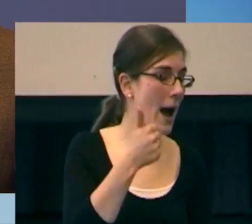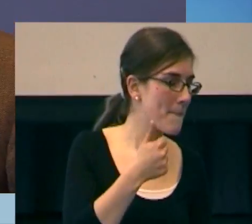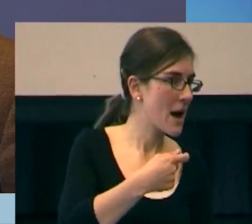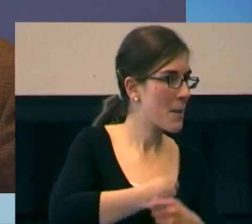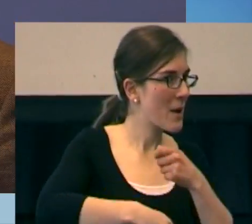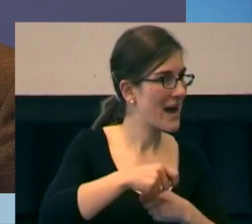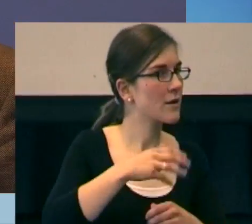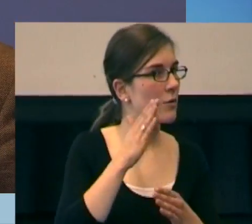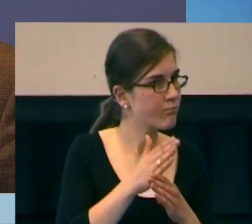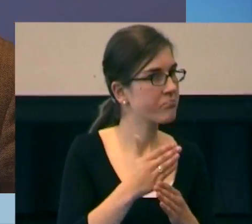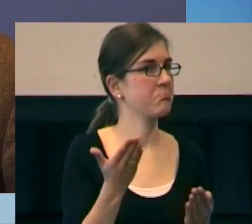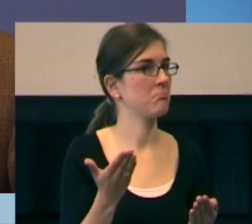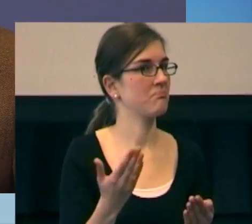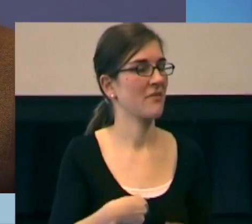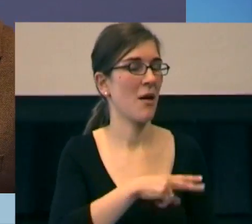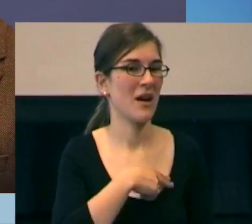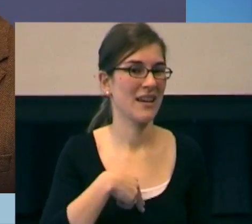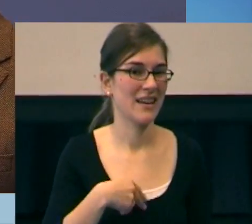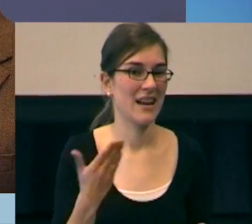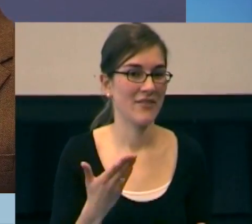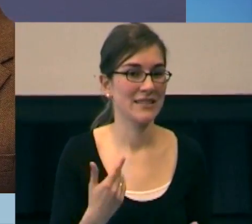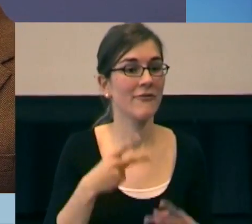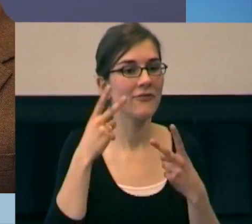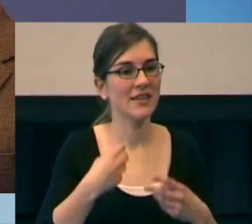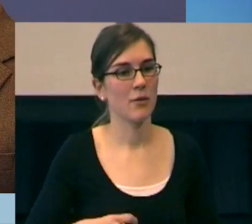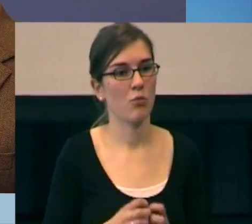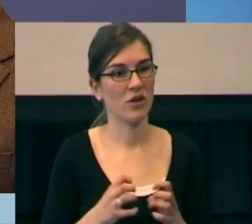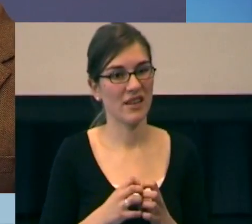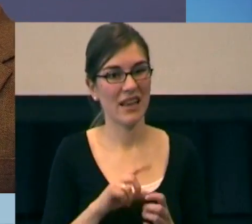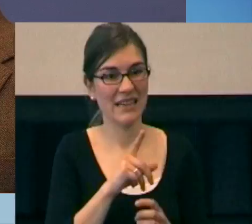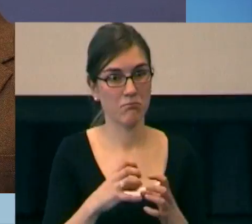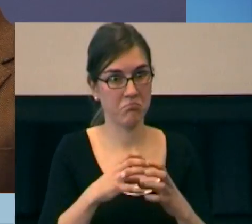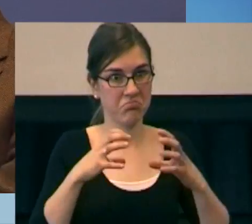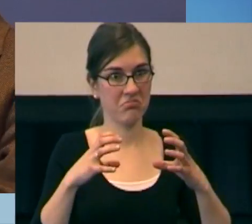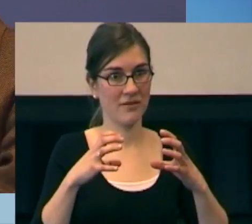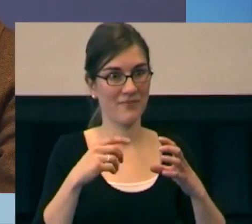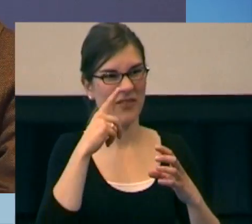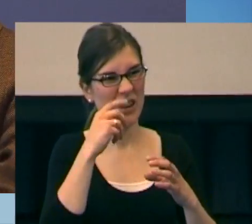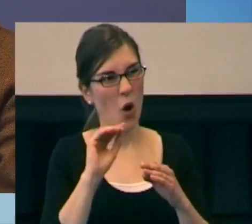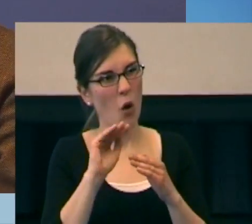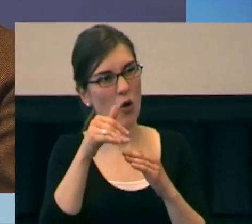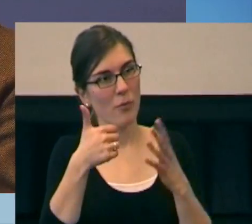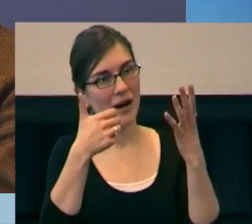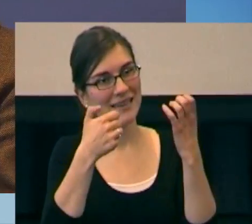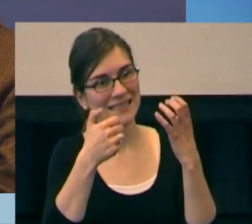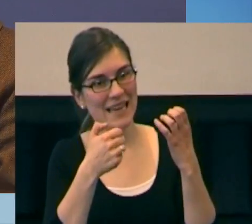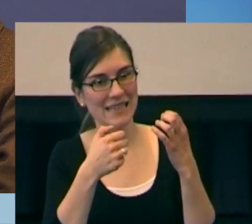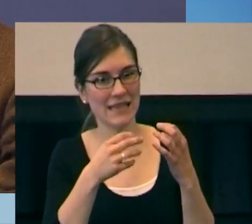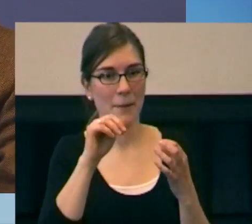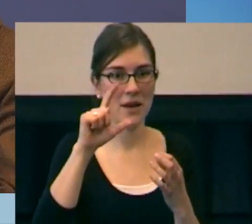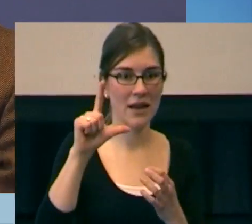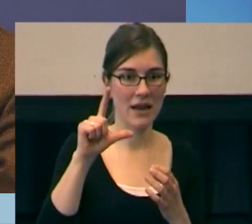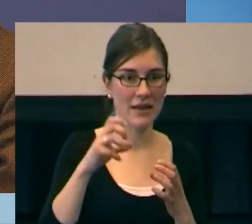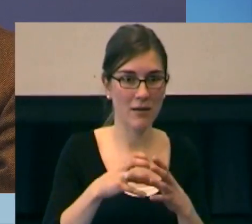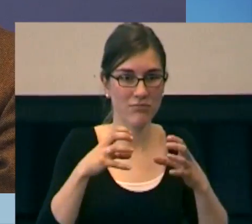Nachteil ist, die Prostata darf nicht zu groß sein, weil wenn sie über 60 Milliliter hinaus geht, kriegen sie